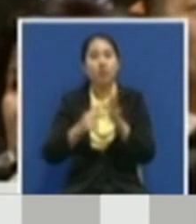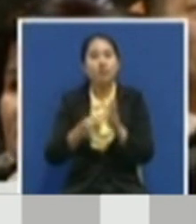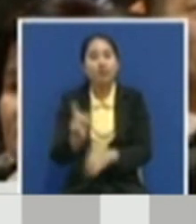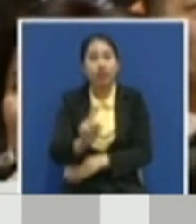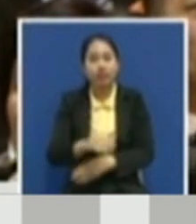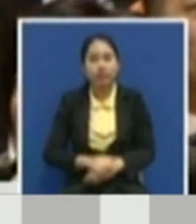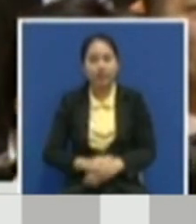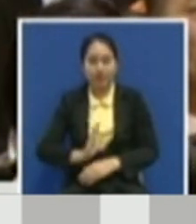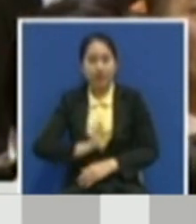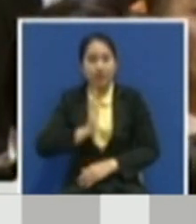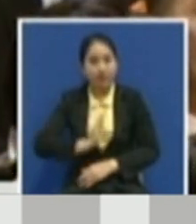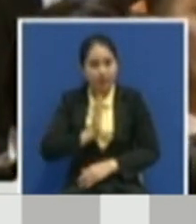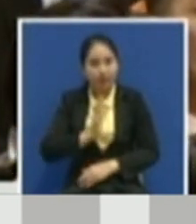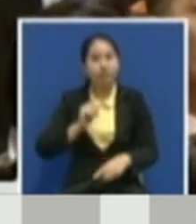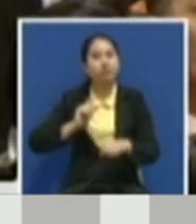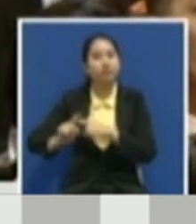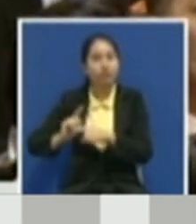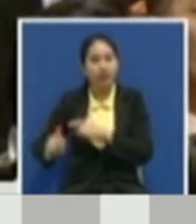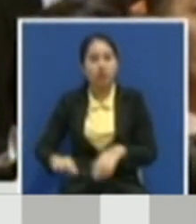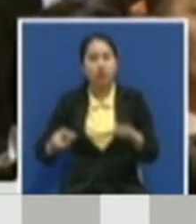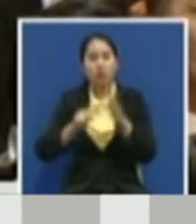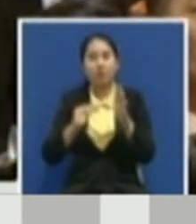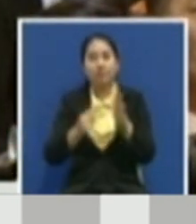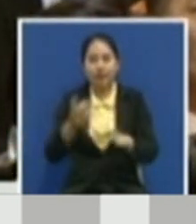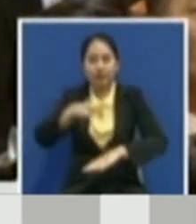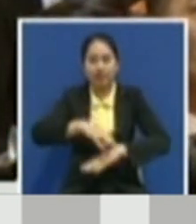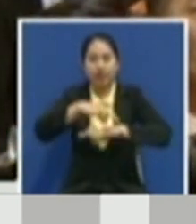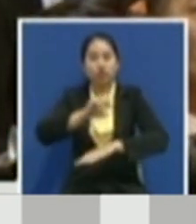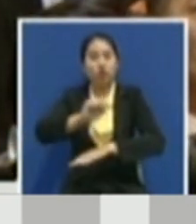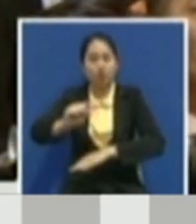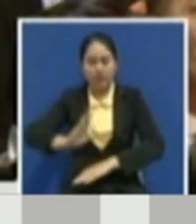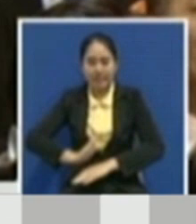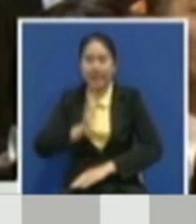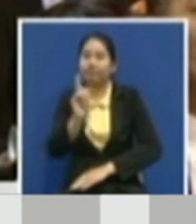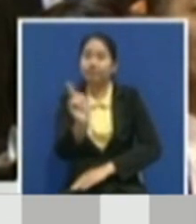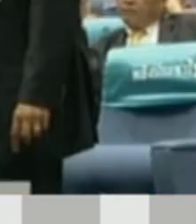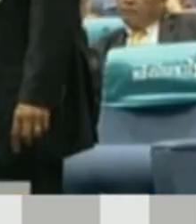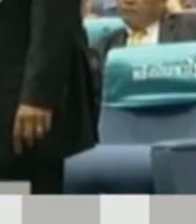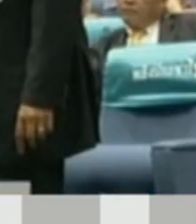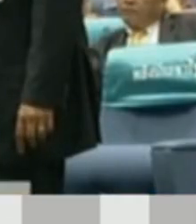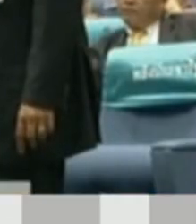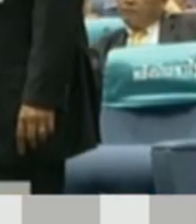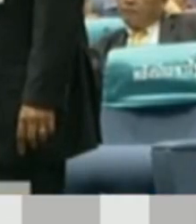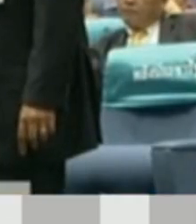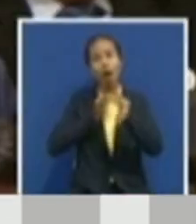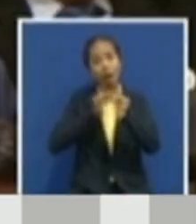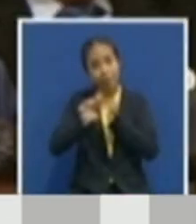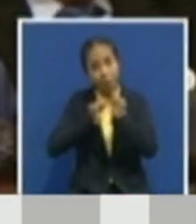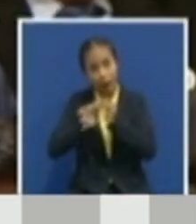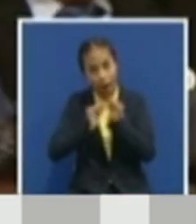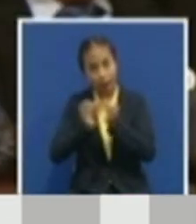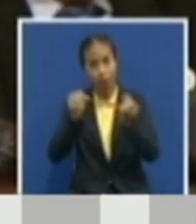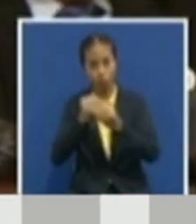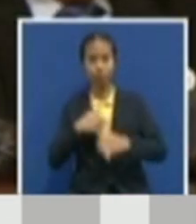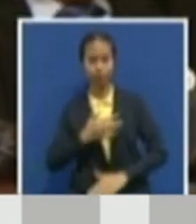ลุกขึ้นอภิปรายส่วนเหมือนกันว่าเอาจริงนะฮะอย่าไปติดเลยเรื่องผูกไทยไม่ผูกไทยเนี่ยนะฮะความนิยมของประชาชนมันไม่ได้อยู่ที่